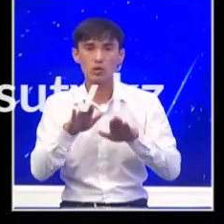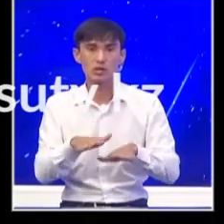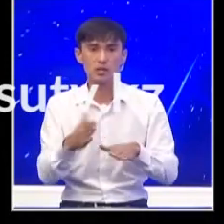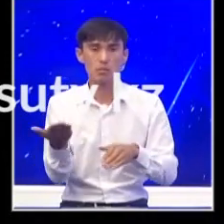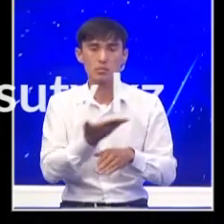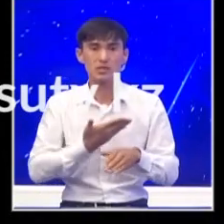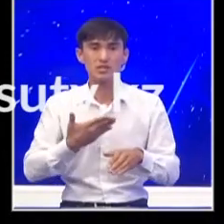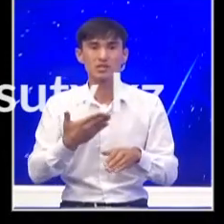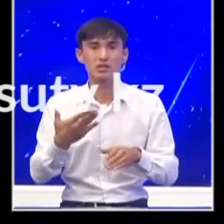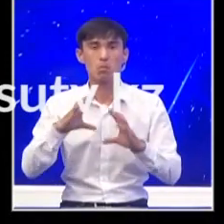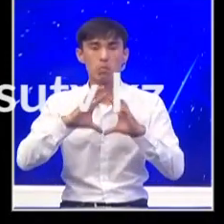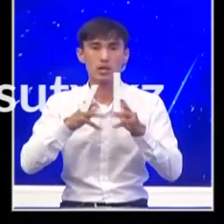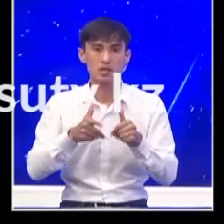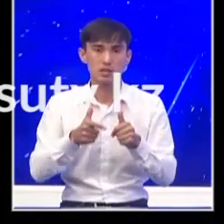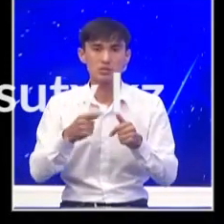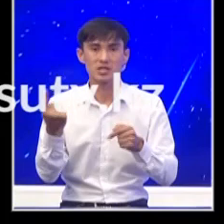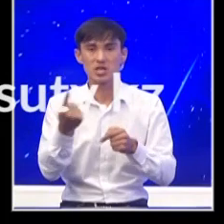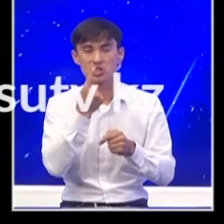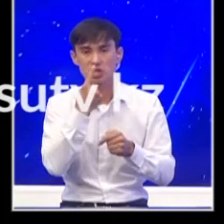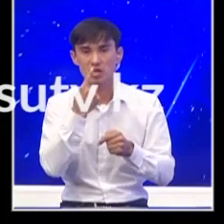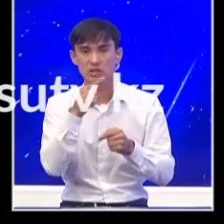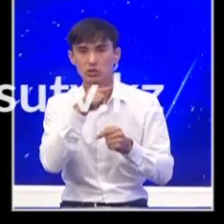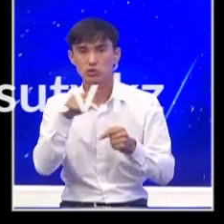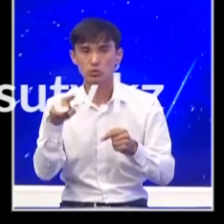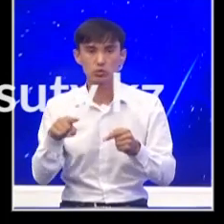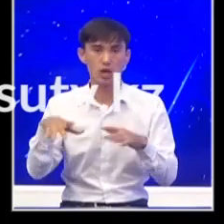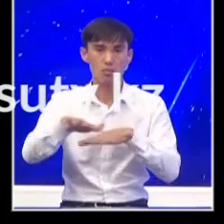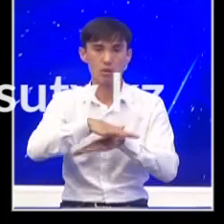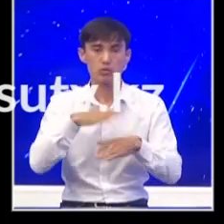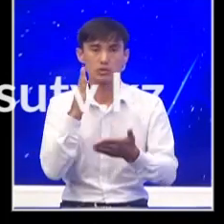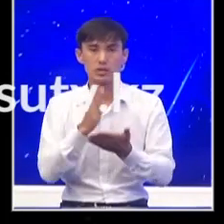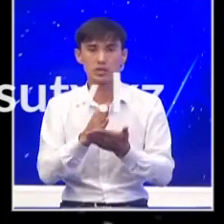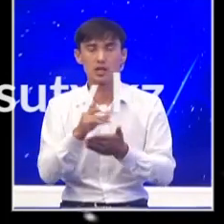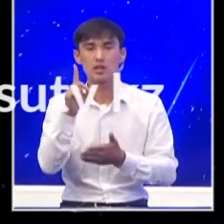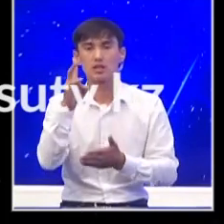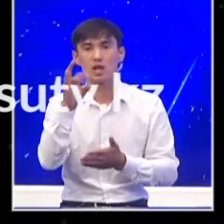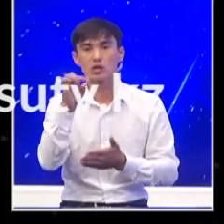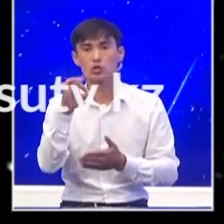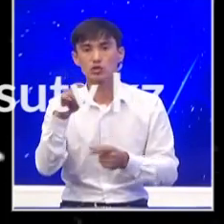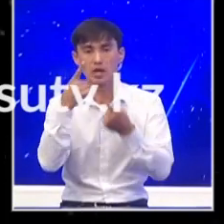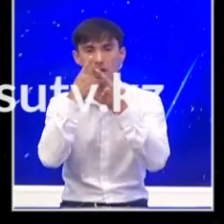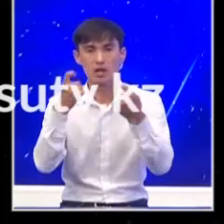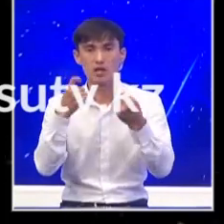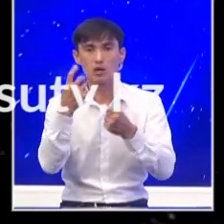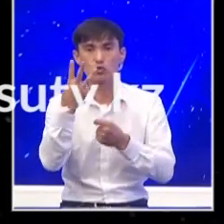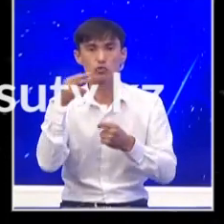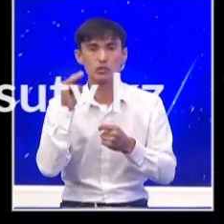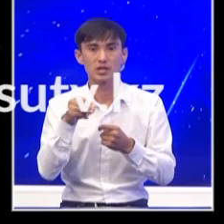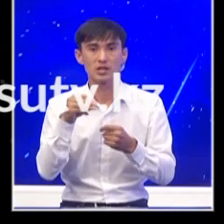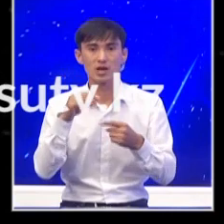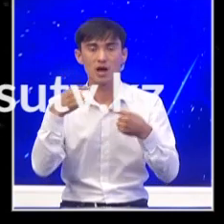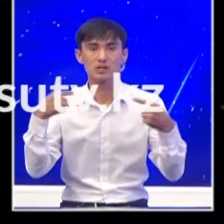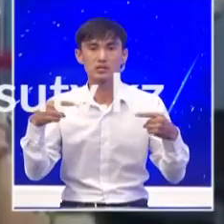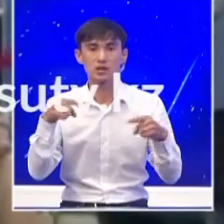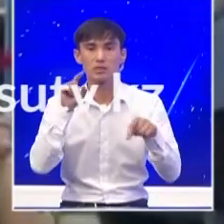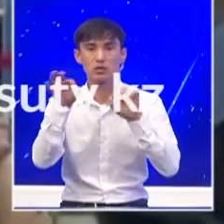планетамызға ең жақын жұлдыз түзуші аймақ болып саналады. НАСА жариялаған суретте 3000-нен астам әртүрлі көлемдегі жұлдыздар